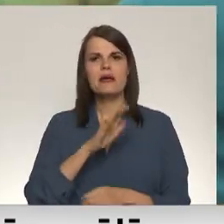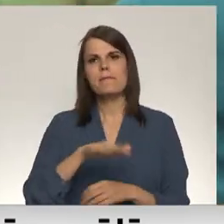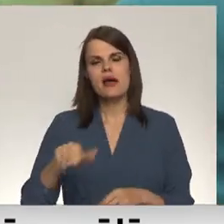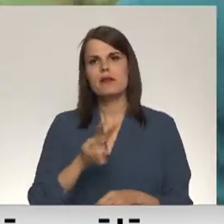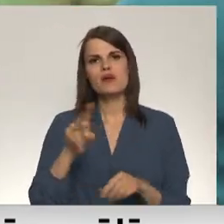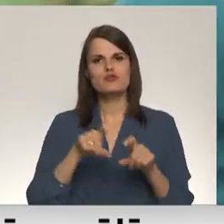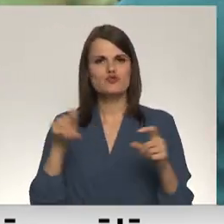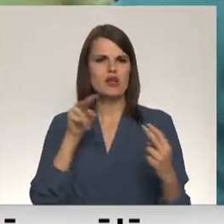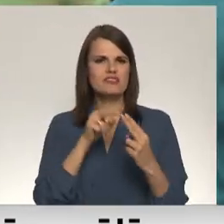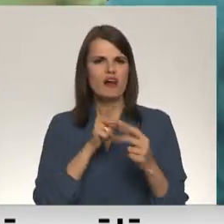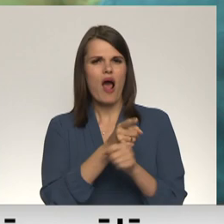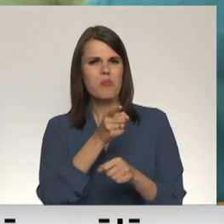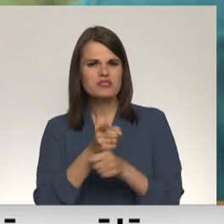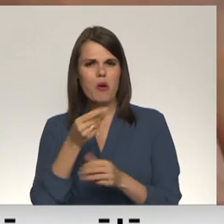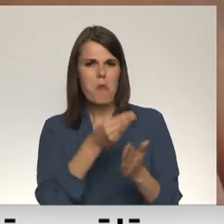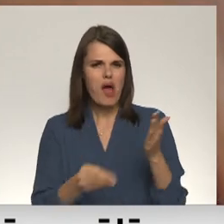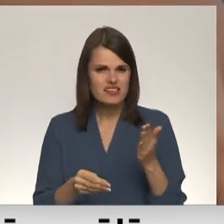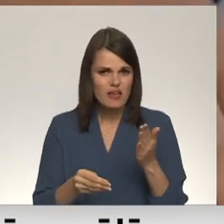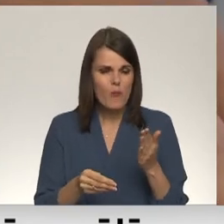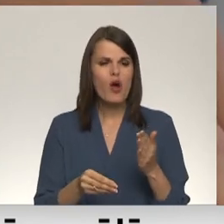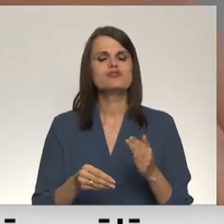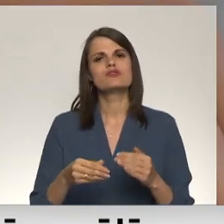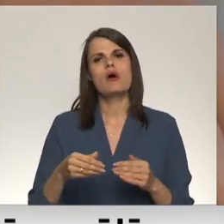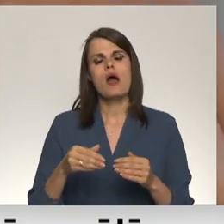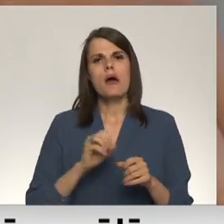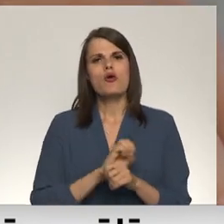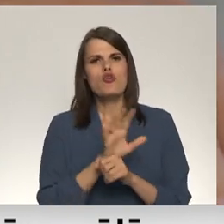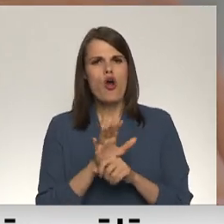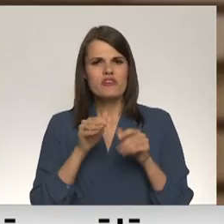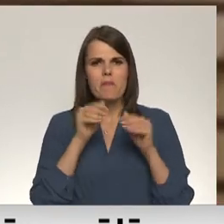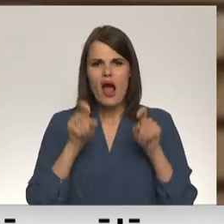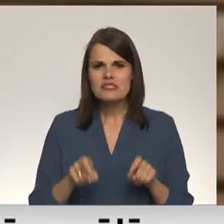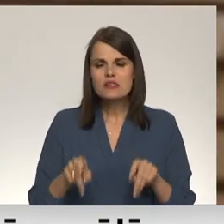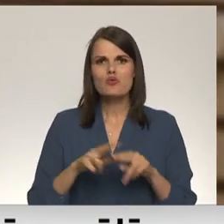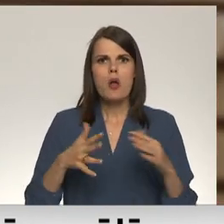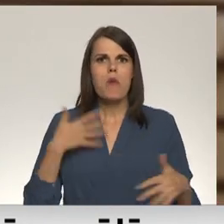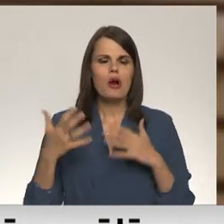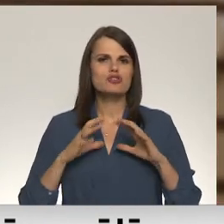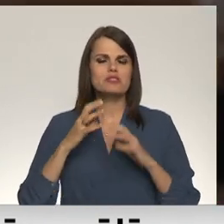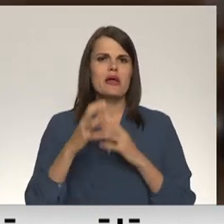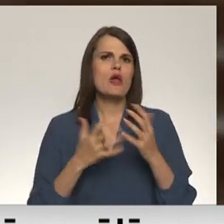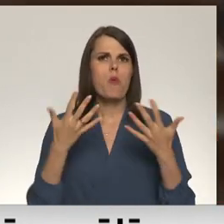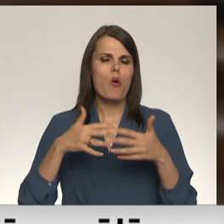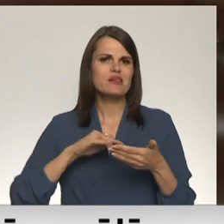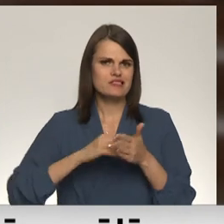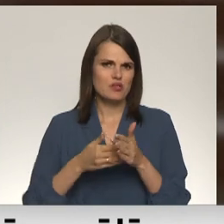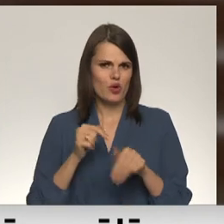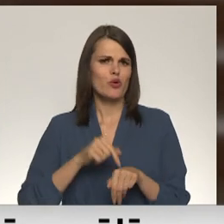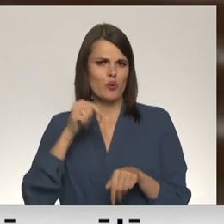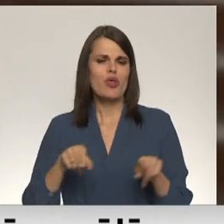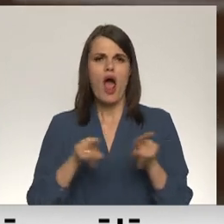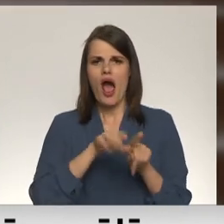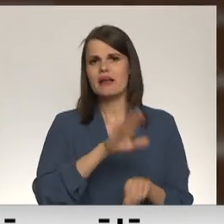kuri skolā saskars ar apcelšanu un pazemošanu. Pandēmijas mājasēde un bažas par ģeopolitisko situāciju izjūt arī bērni.